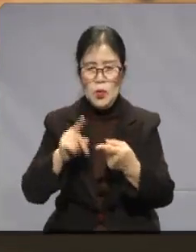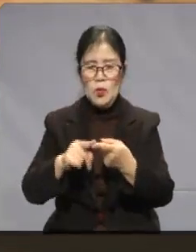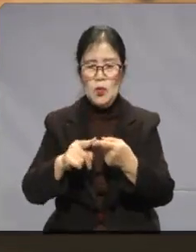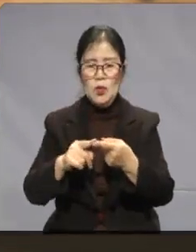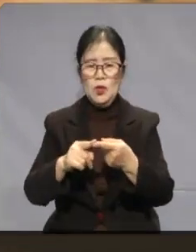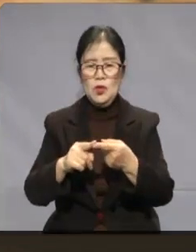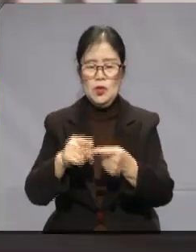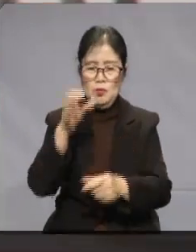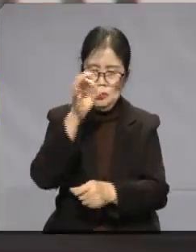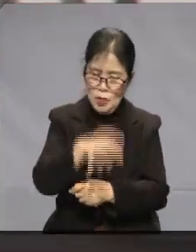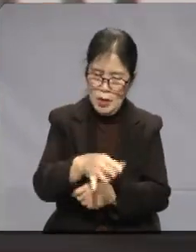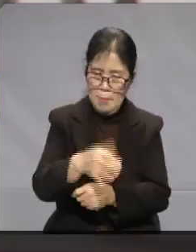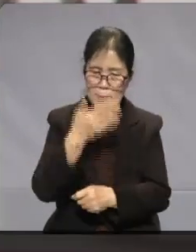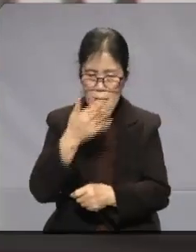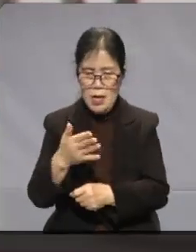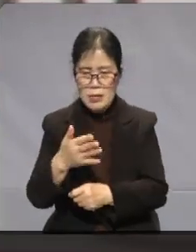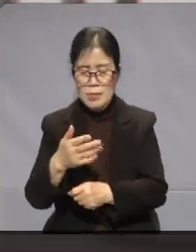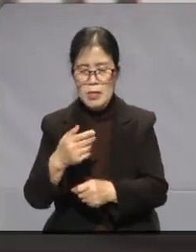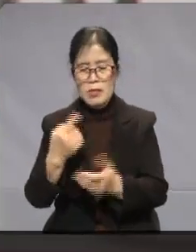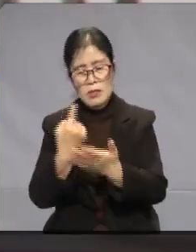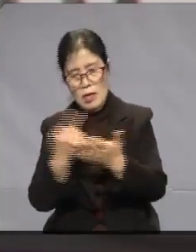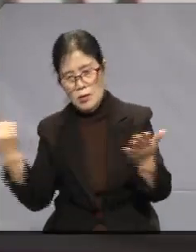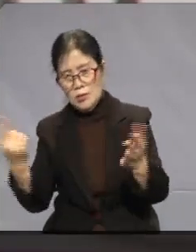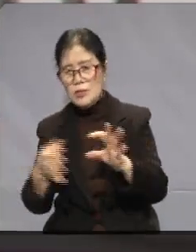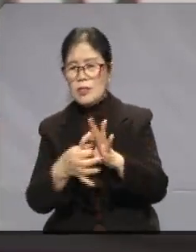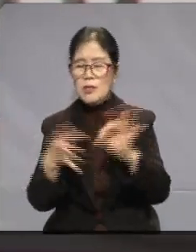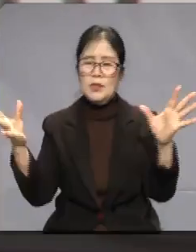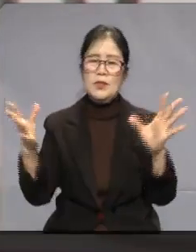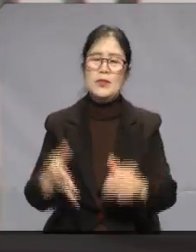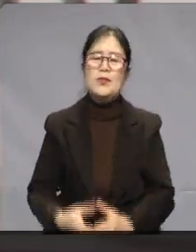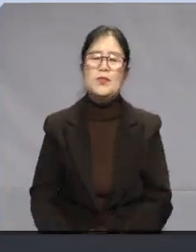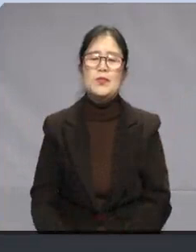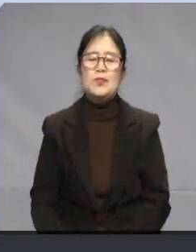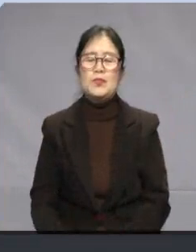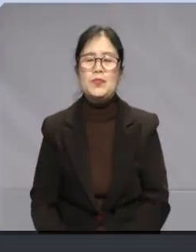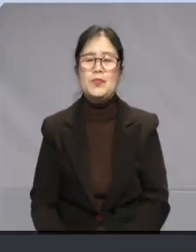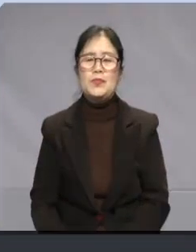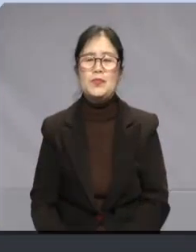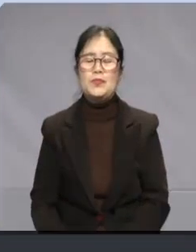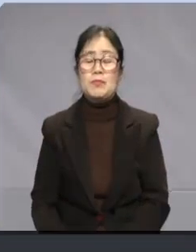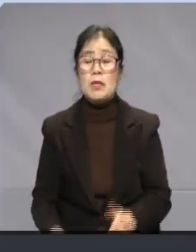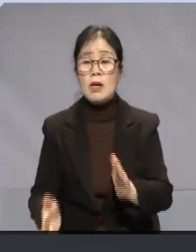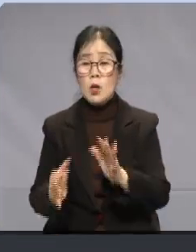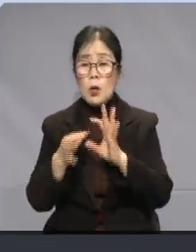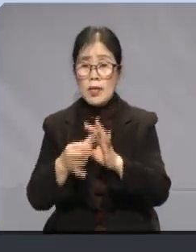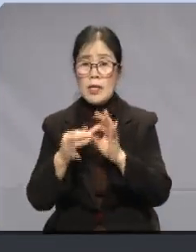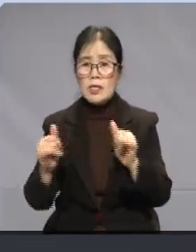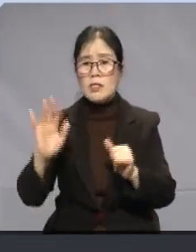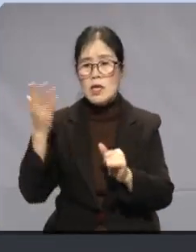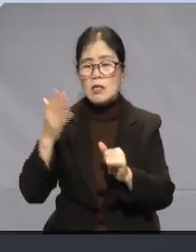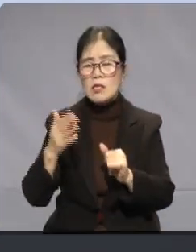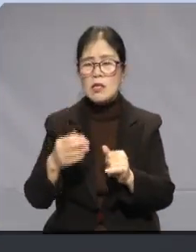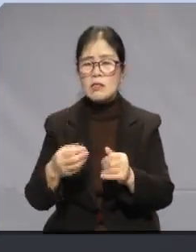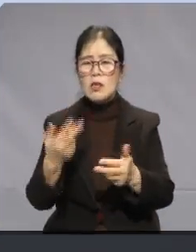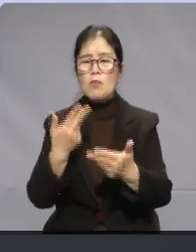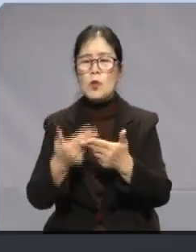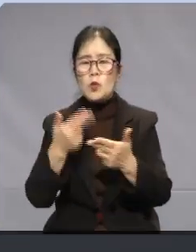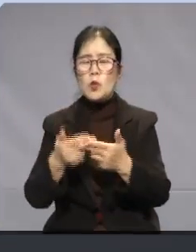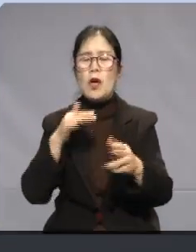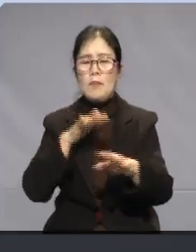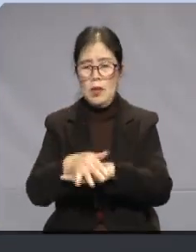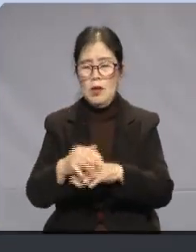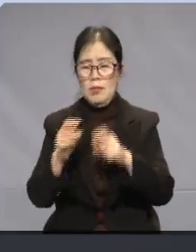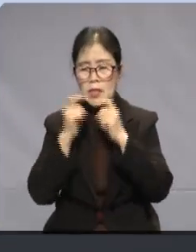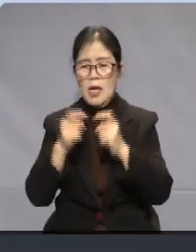해서 유량을 받을 건지 아니면은 뭐 나가셔도 상관없고 화성 씨는 최근이 같은 협동 조합형